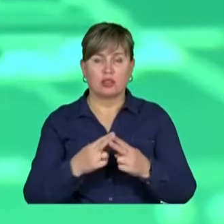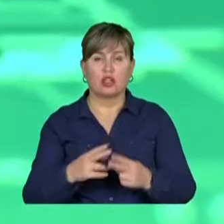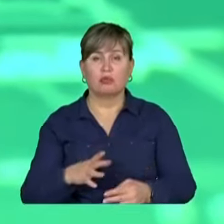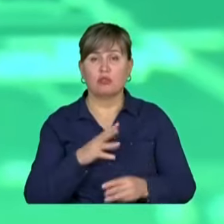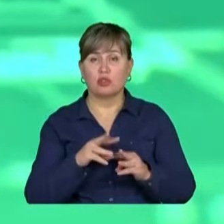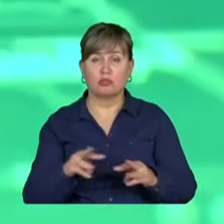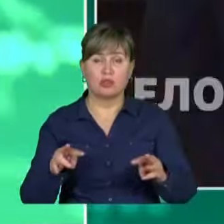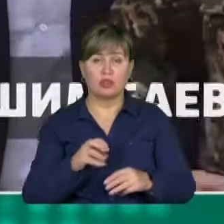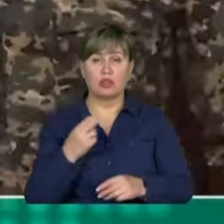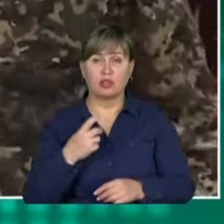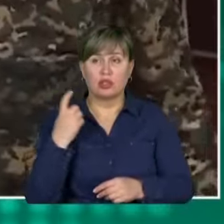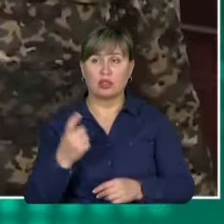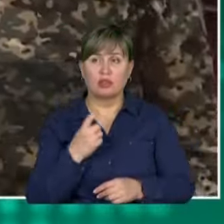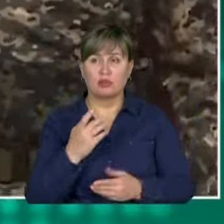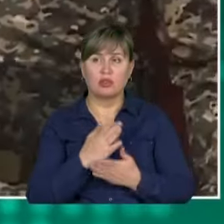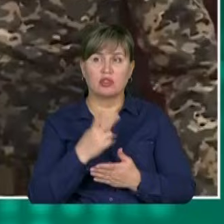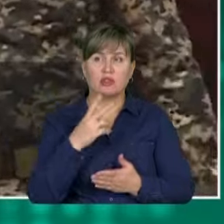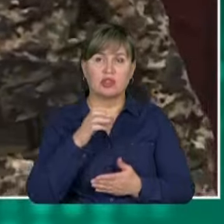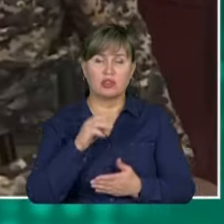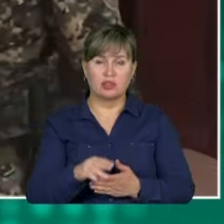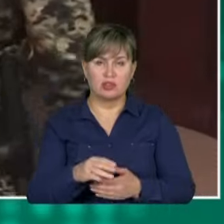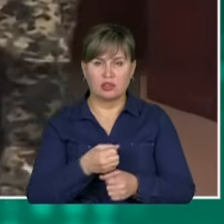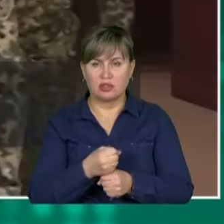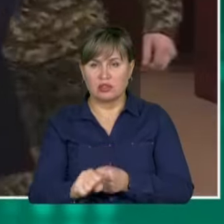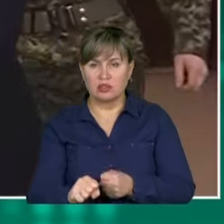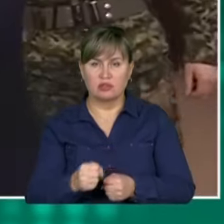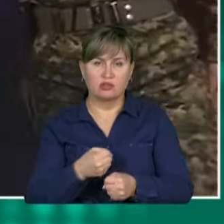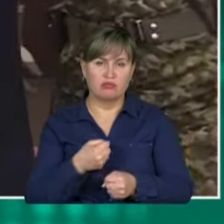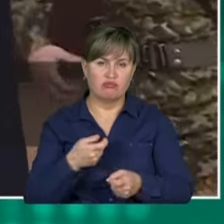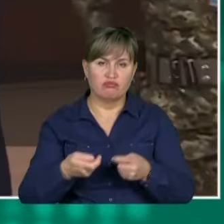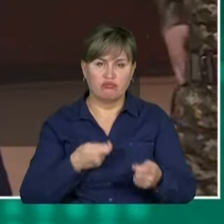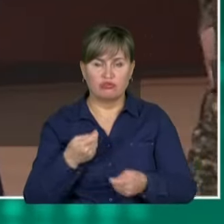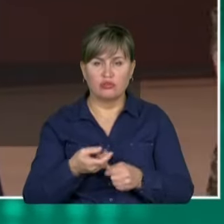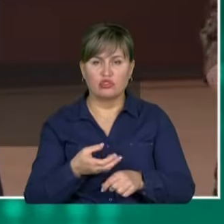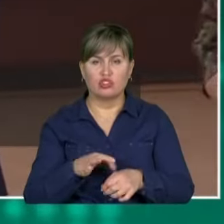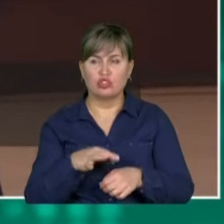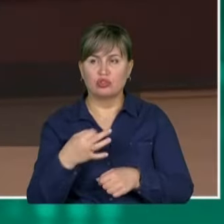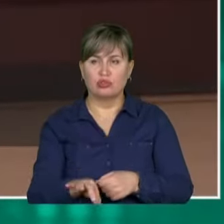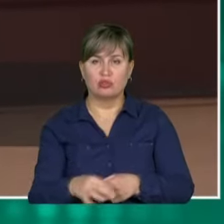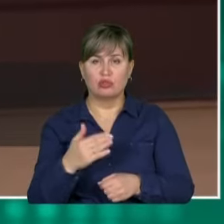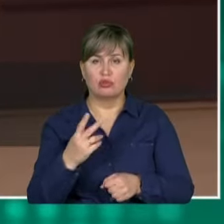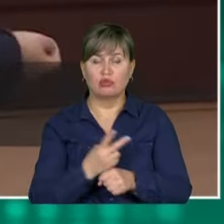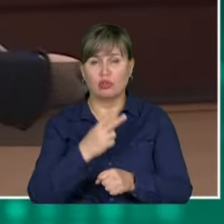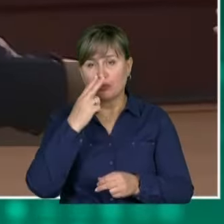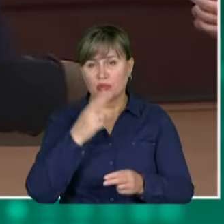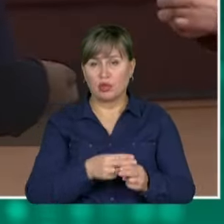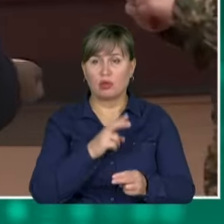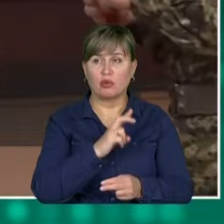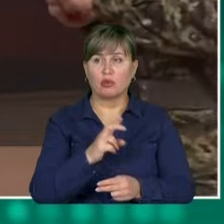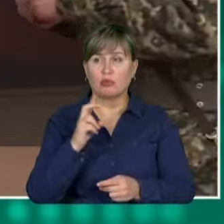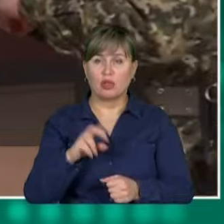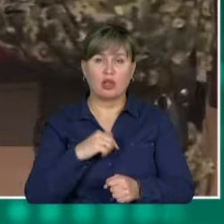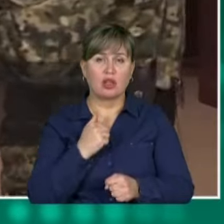министра нацэкономики обвиняют по 2 статьям – истязание и убийство, совершенное с особой жестокостью. А его двоюродный брат Бахаджан Байжанов,